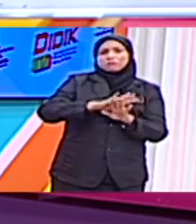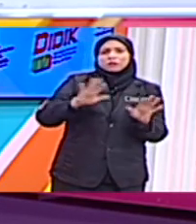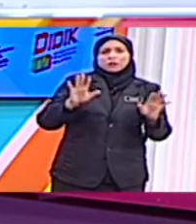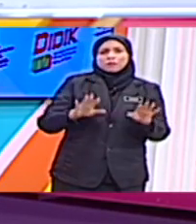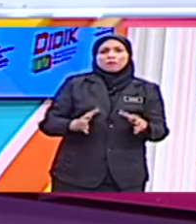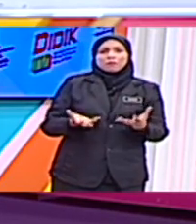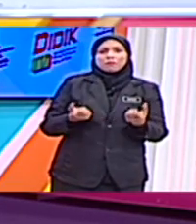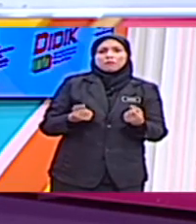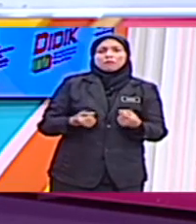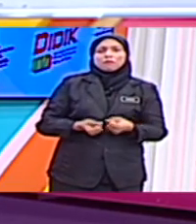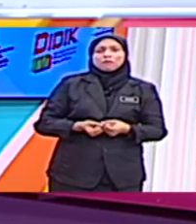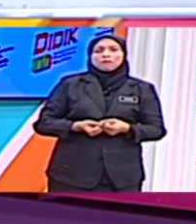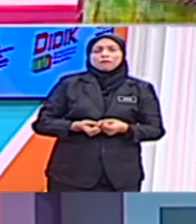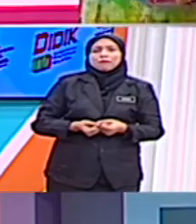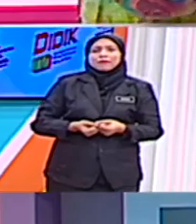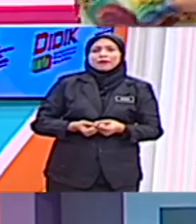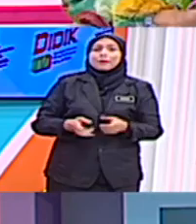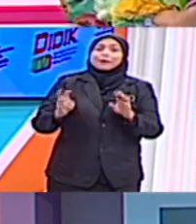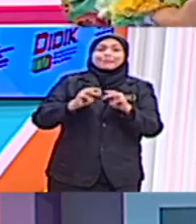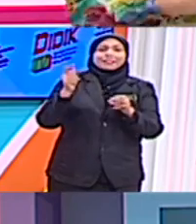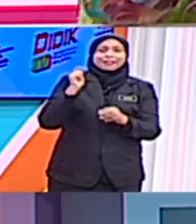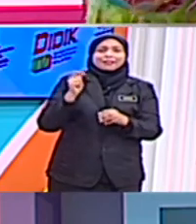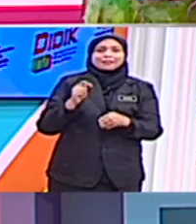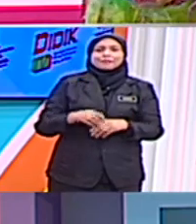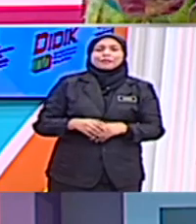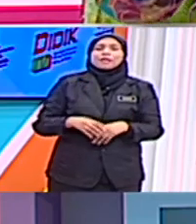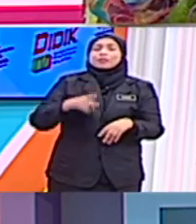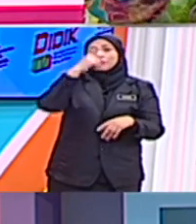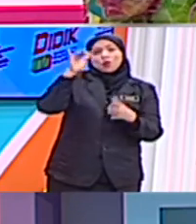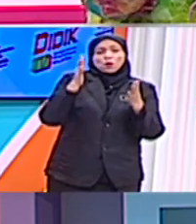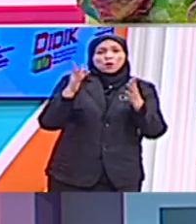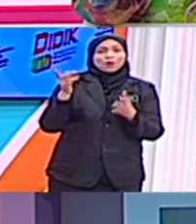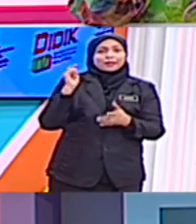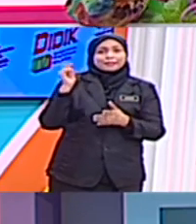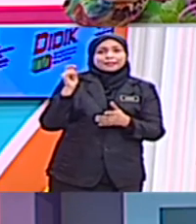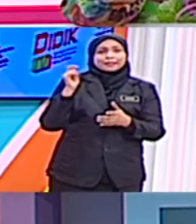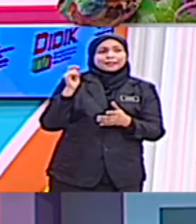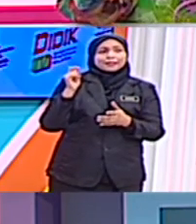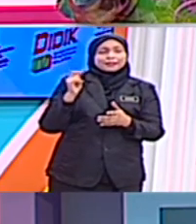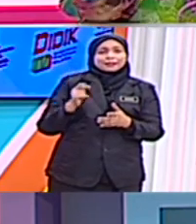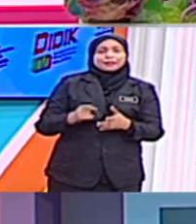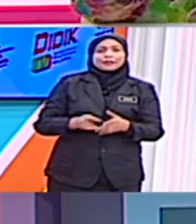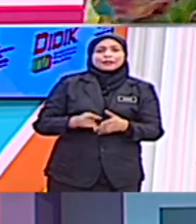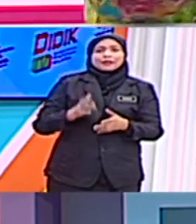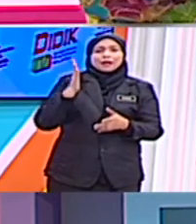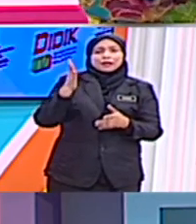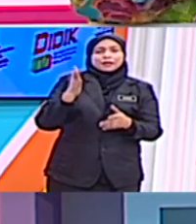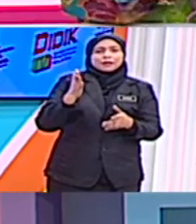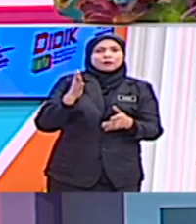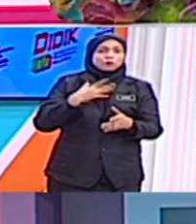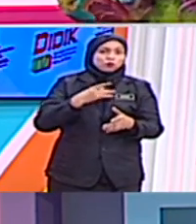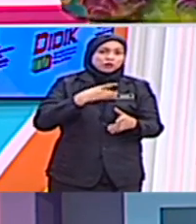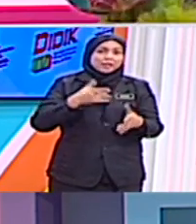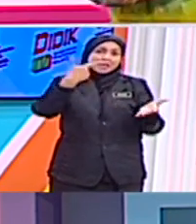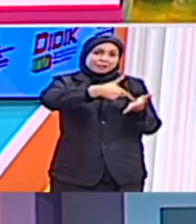Janganlah, tak mau. Macam tadilah. Macam tadilah dia akan menyebabkan orang tu lebih terdorong untuk menyentuh kita.